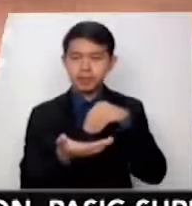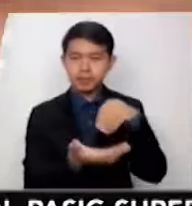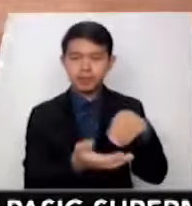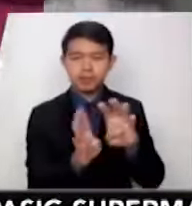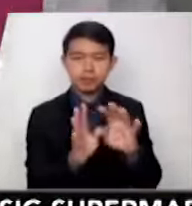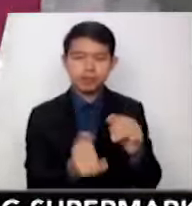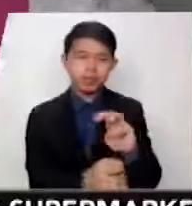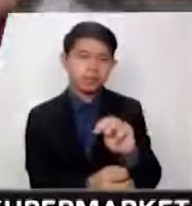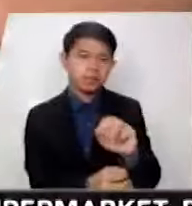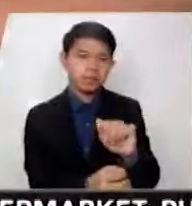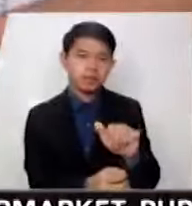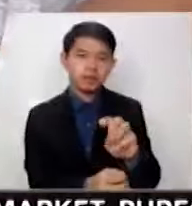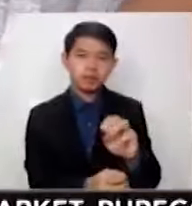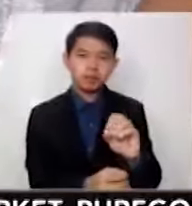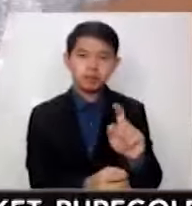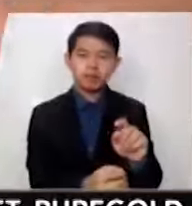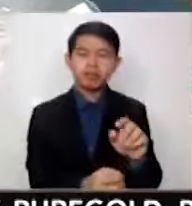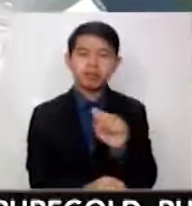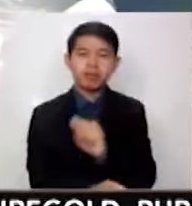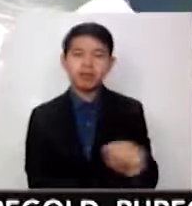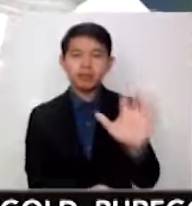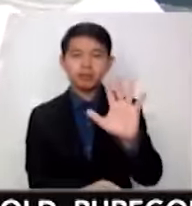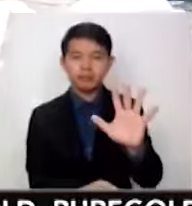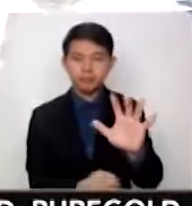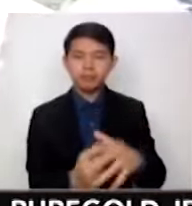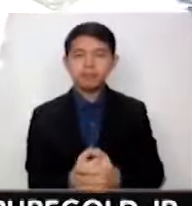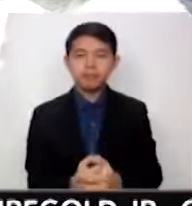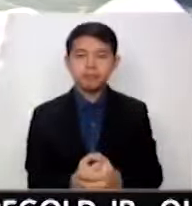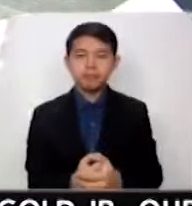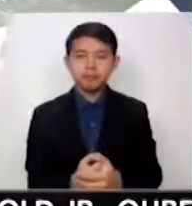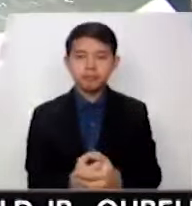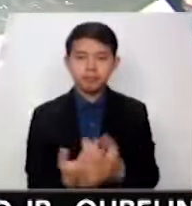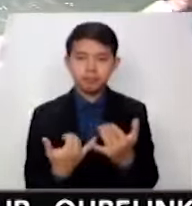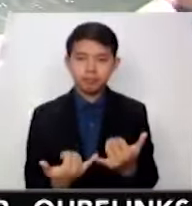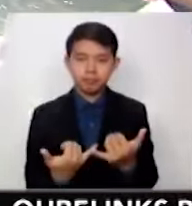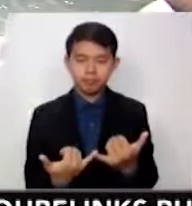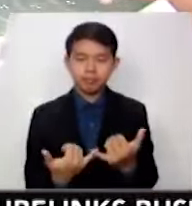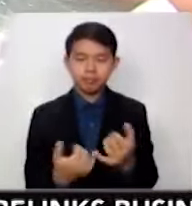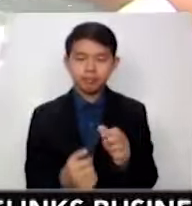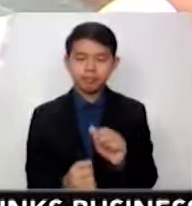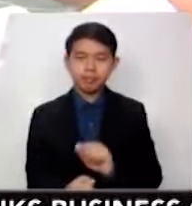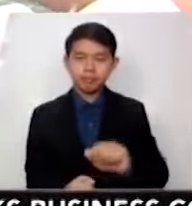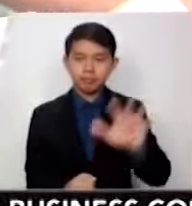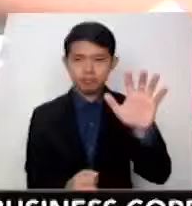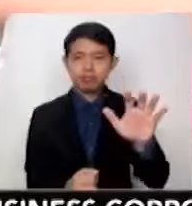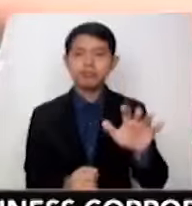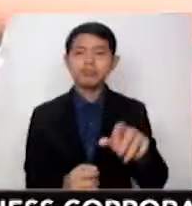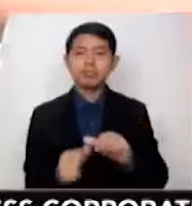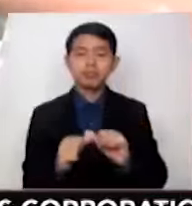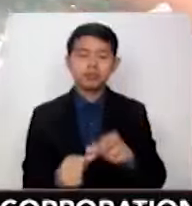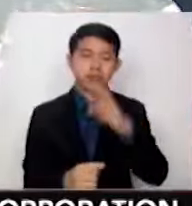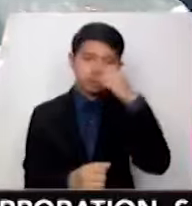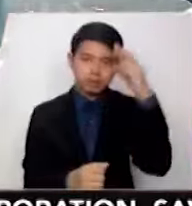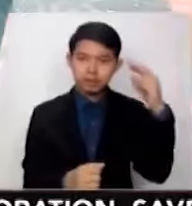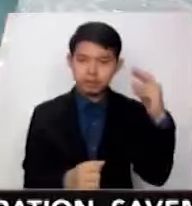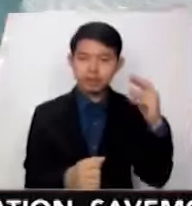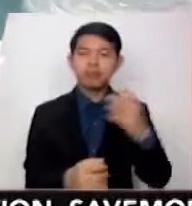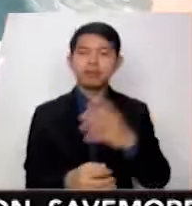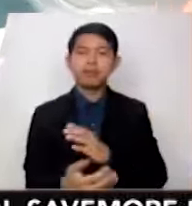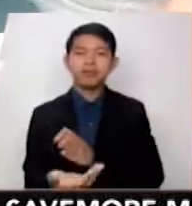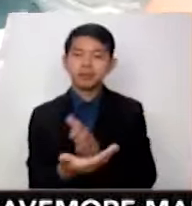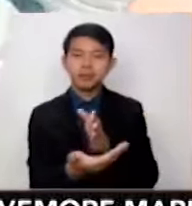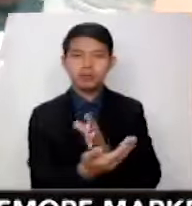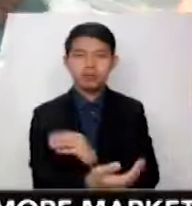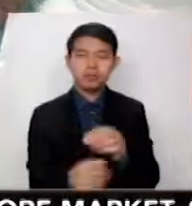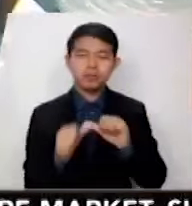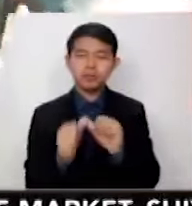rin. Ngayong hapon, mamimigay rin sila sa Barangay Pinugay sa Baras, Rizal. At tuloy-tuloy pa rin po ang pagtulong ng GMA